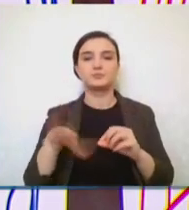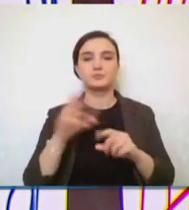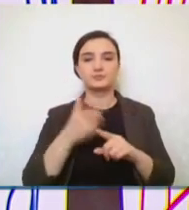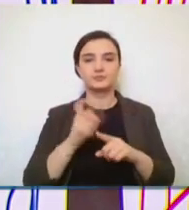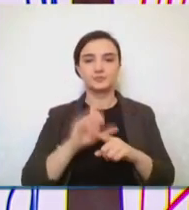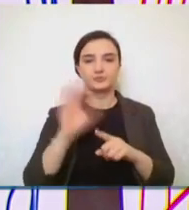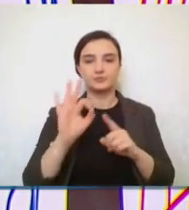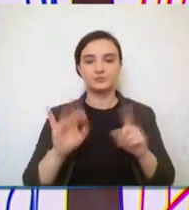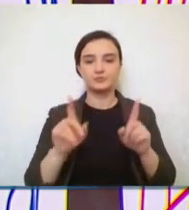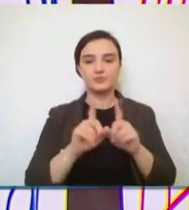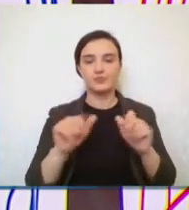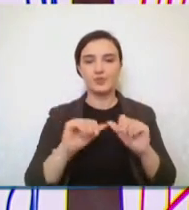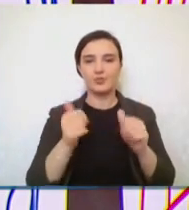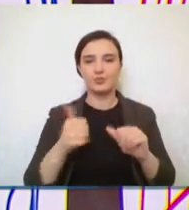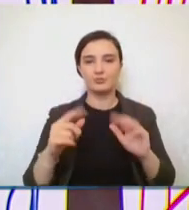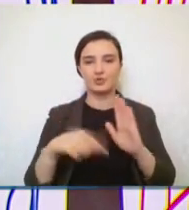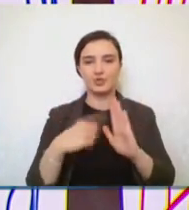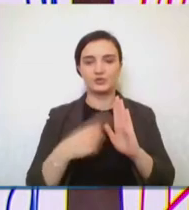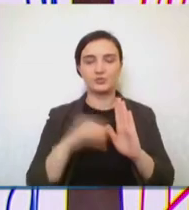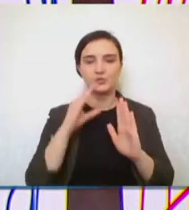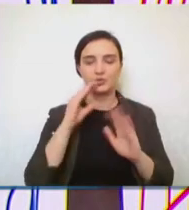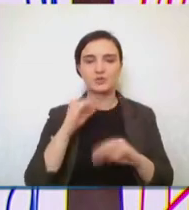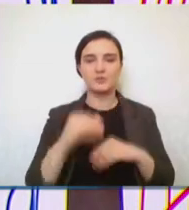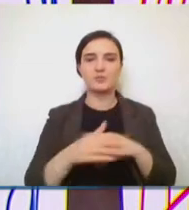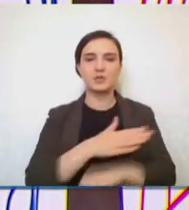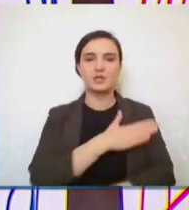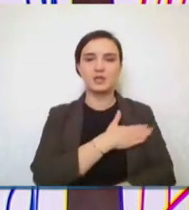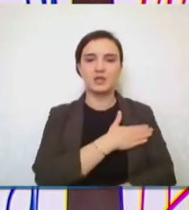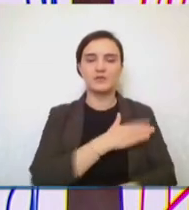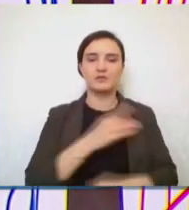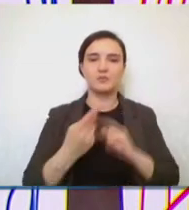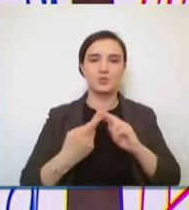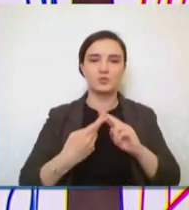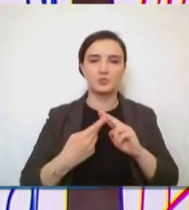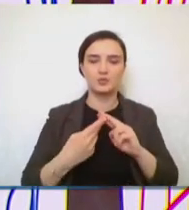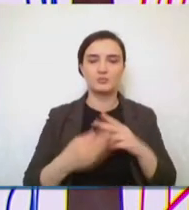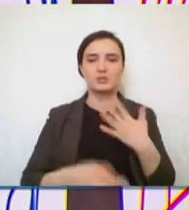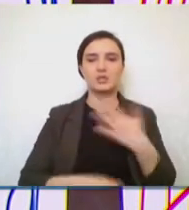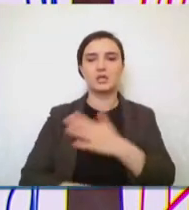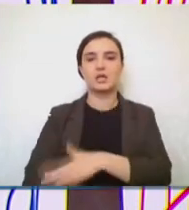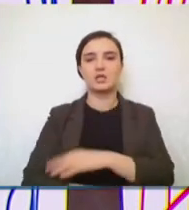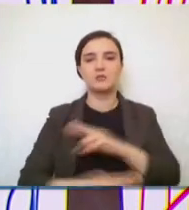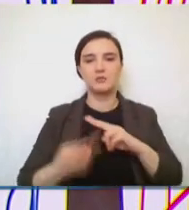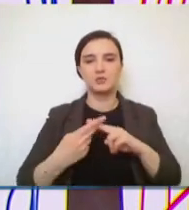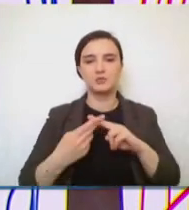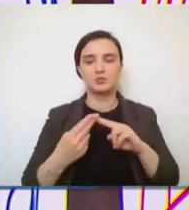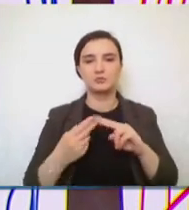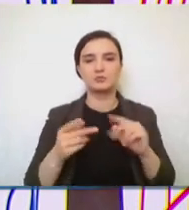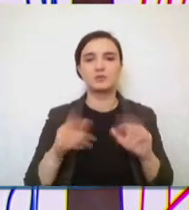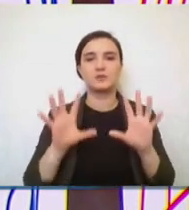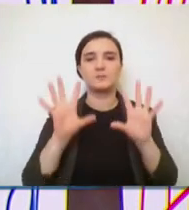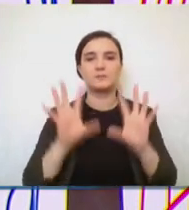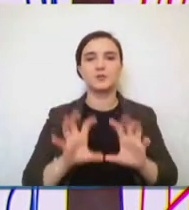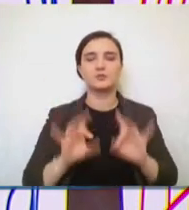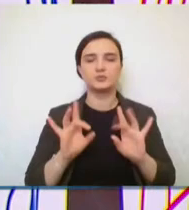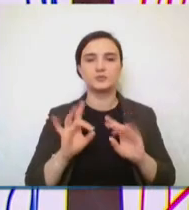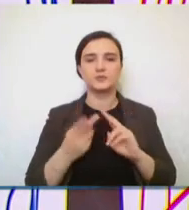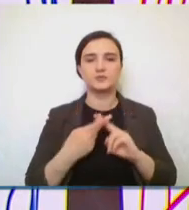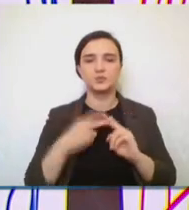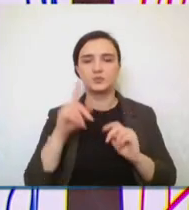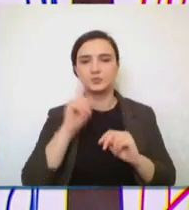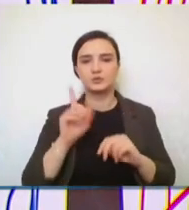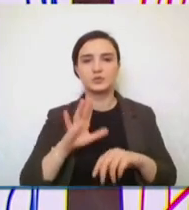კითხვებს, როდესაც მკლავი მაწუხებს, ხელი მაწუხებს, ბეჭის მიდამოში მაქვს უსიამოვნო შეგრძნება